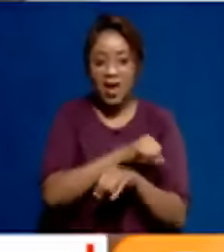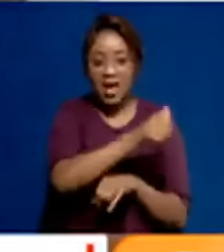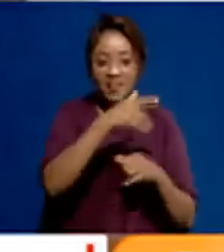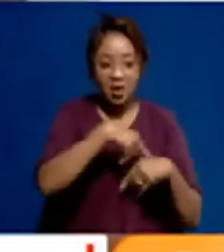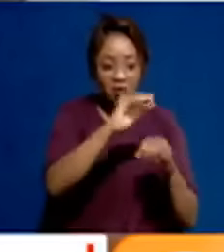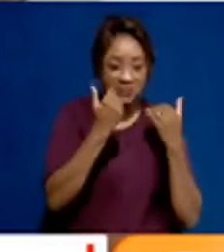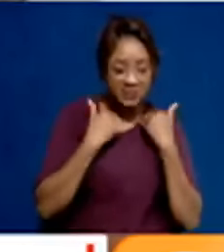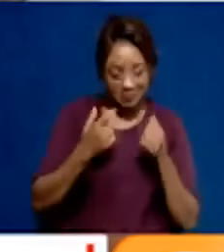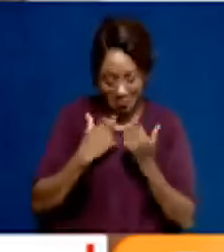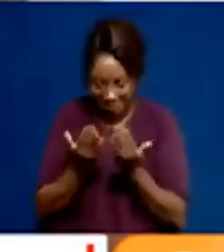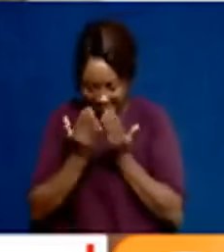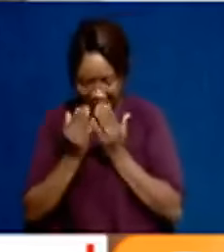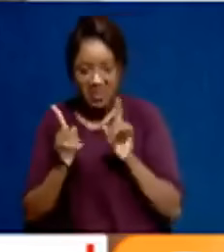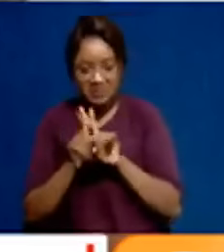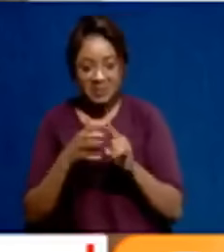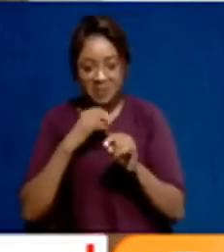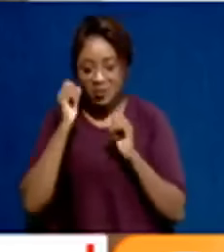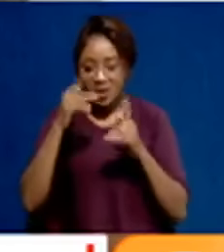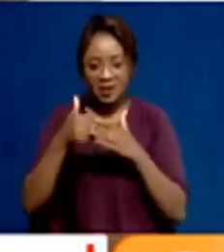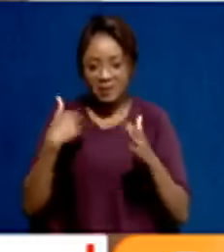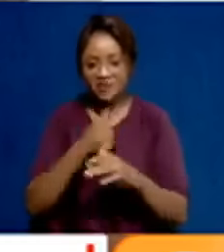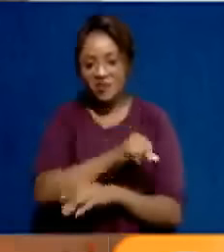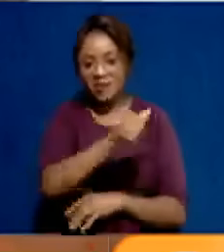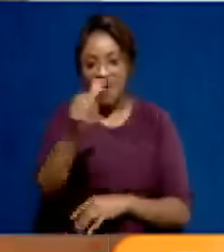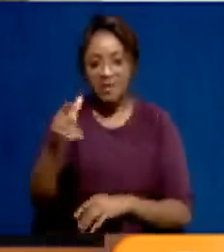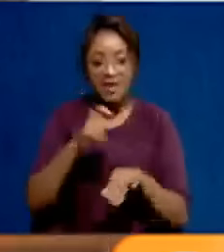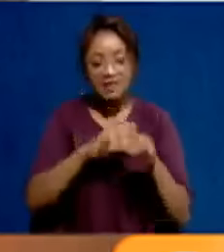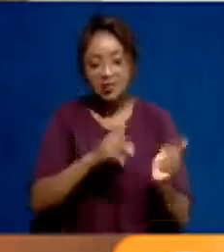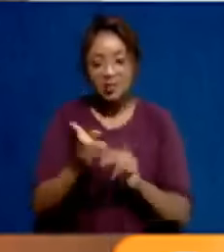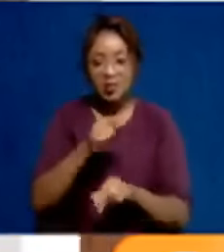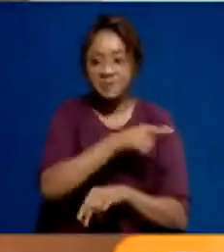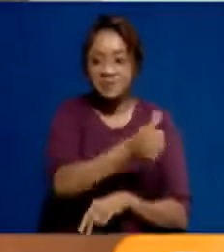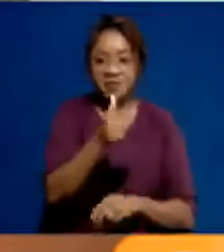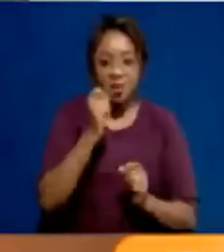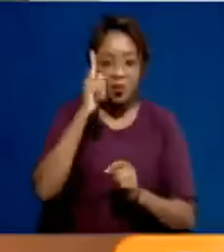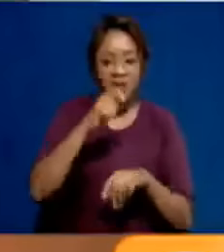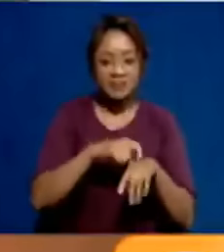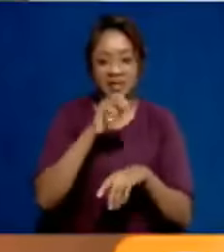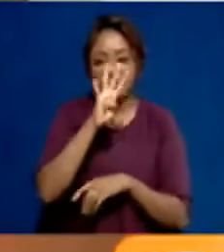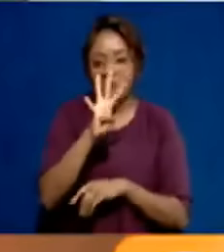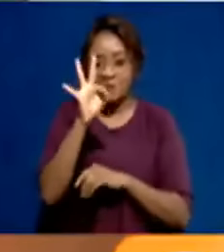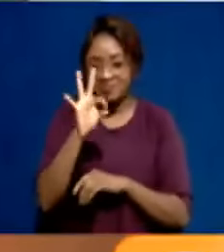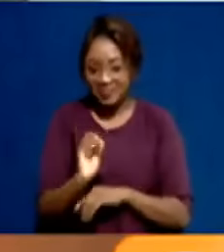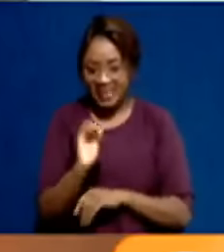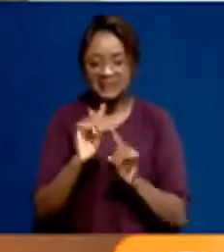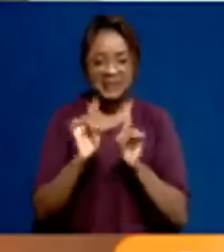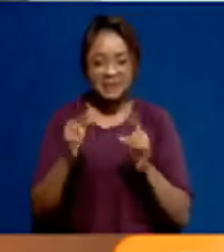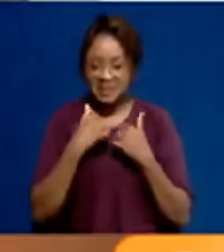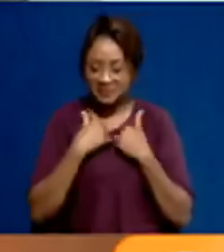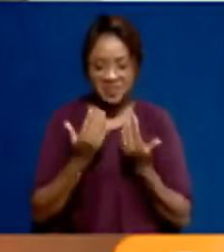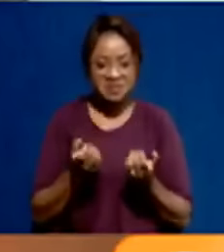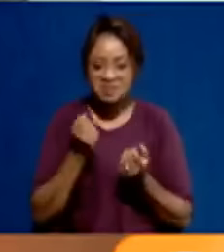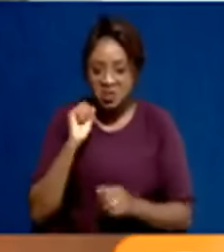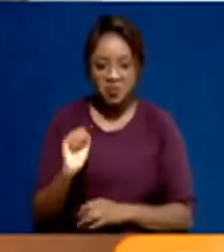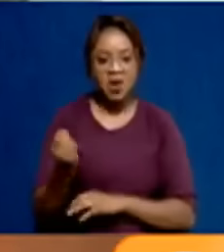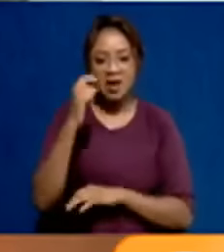and wake up that minute before the rest. Normally the rest wake up at 4:30, but I could sacrifice